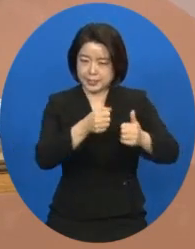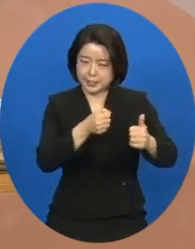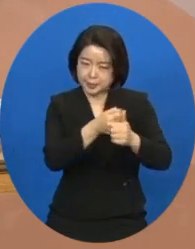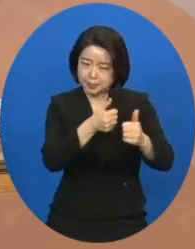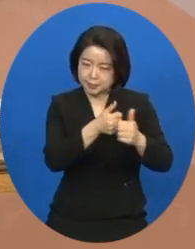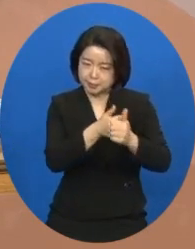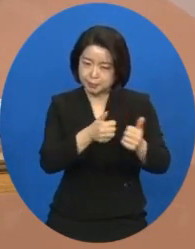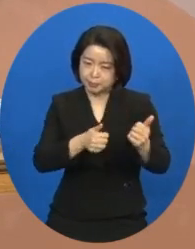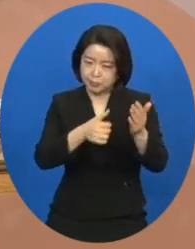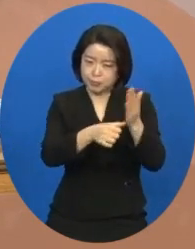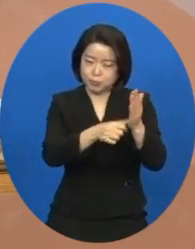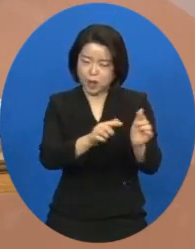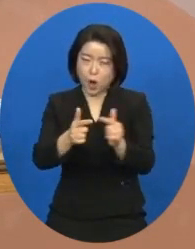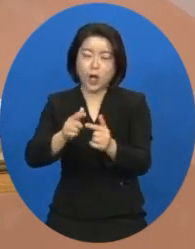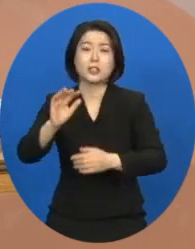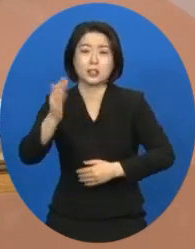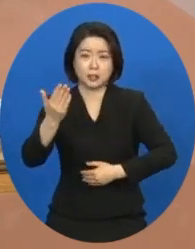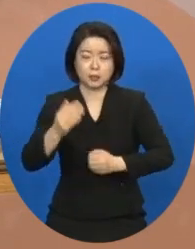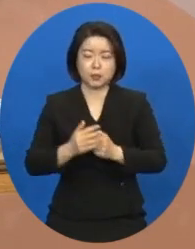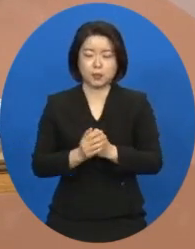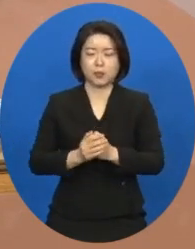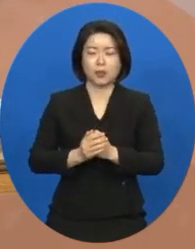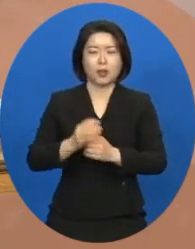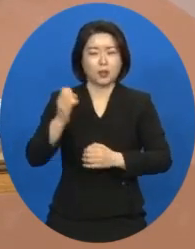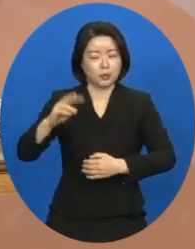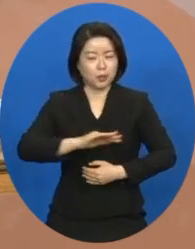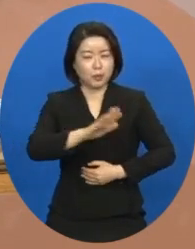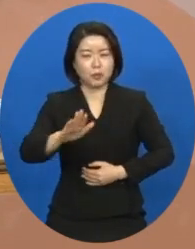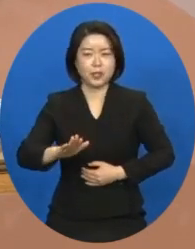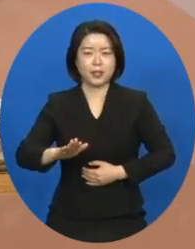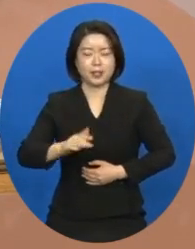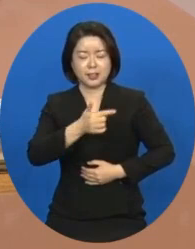무기고 또 말할 수 없는 우리의 기쁨입니다.